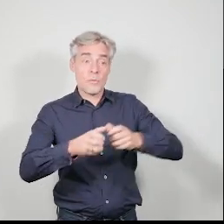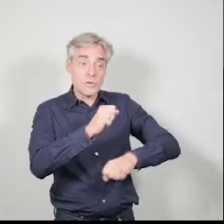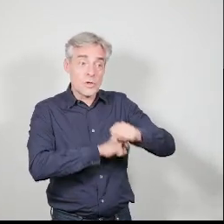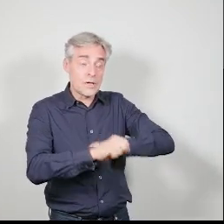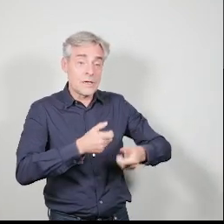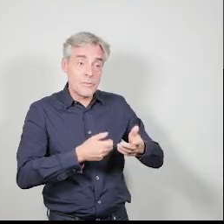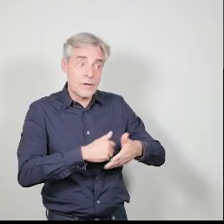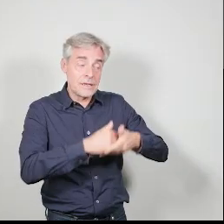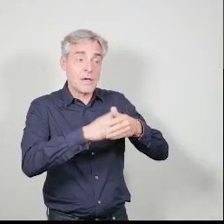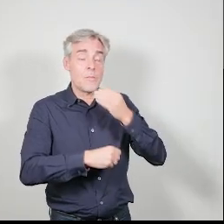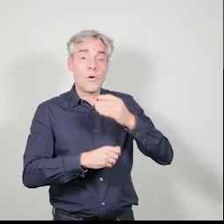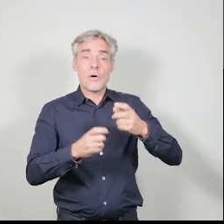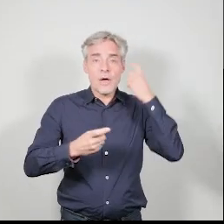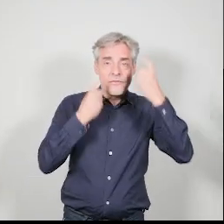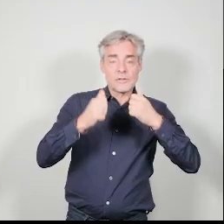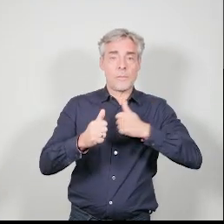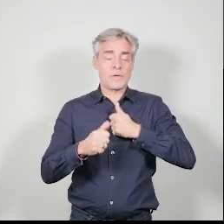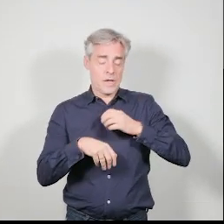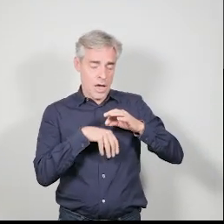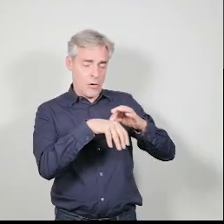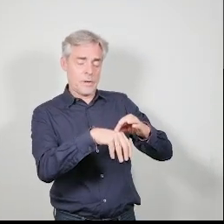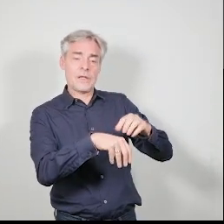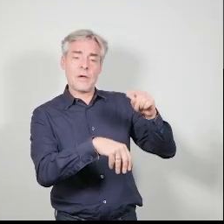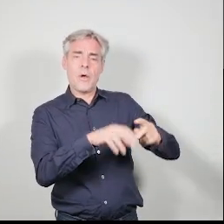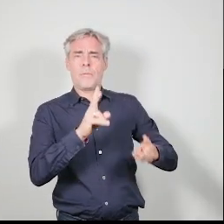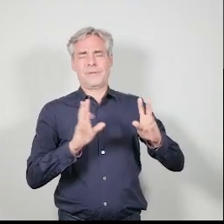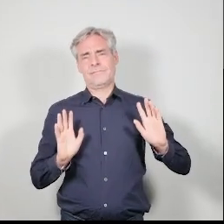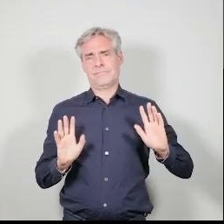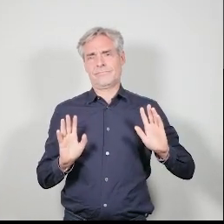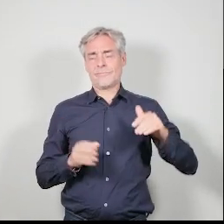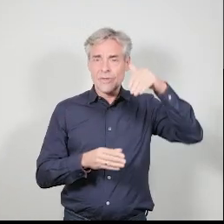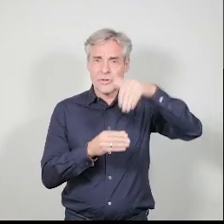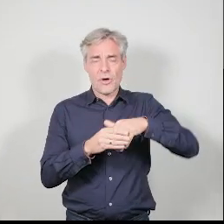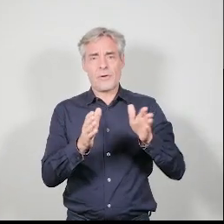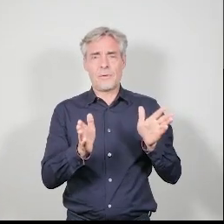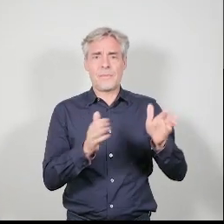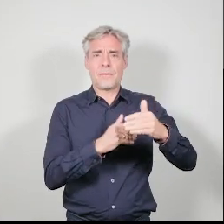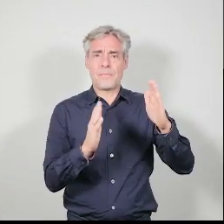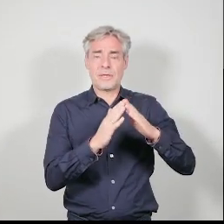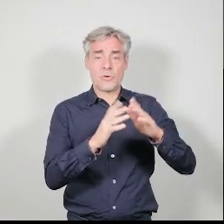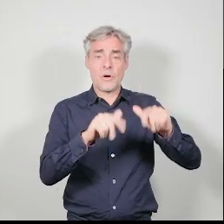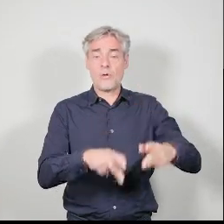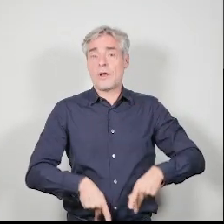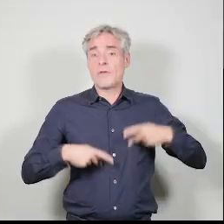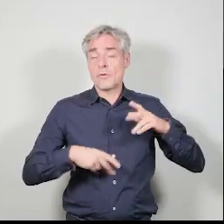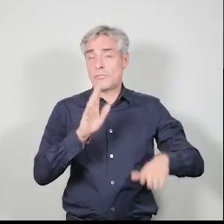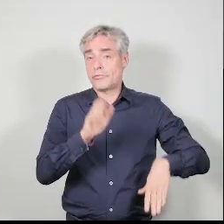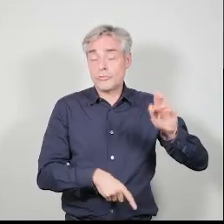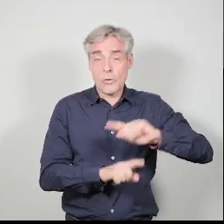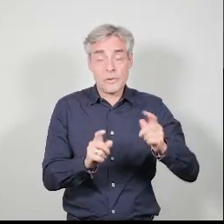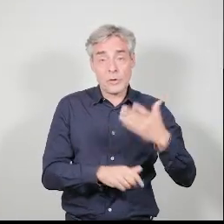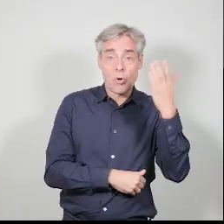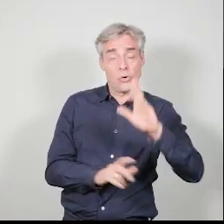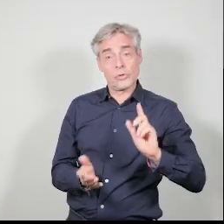réflexion personnelle pour se dire qu'être accompagné, c'est peut-être pas forcément dans le domicile historique dans lequel on a été. Avec quel professionnel,